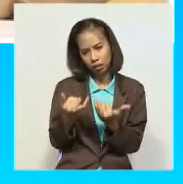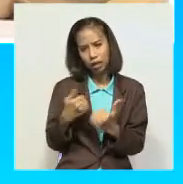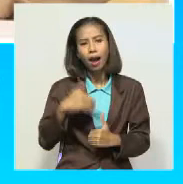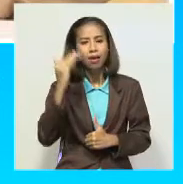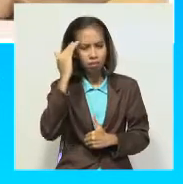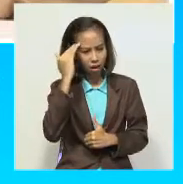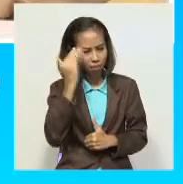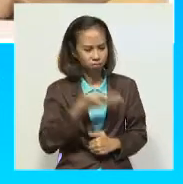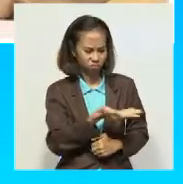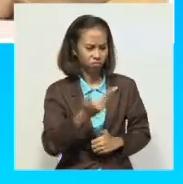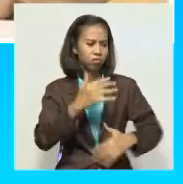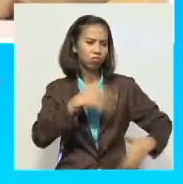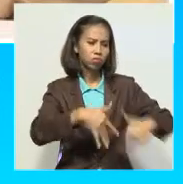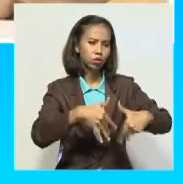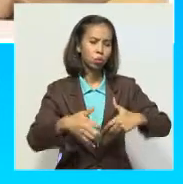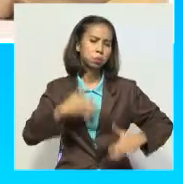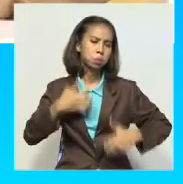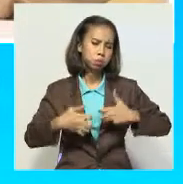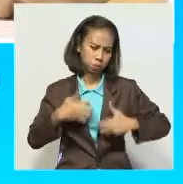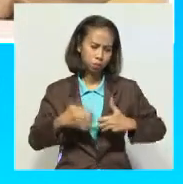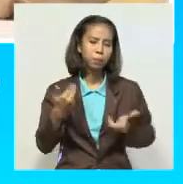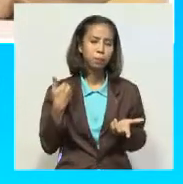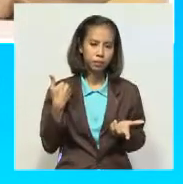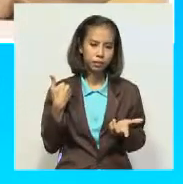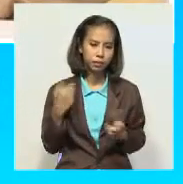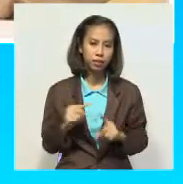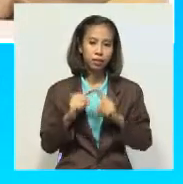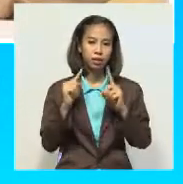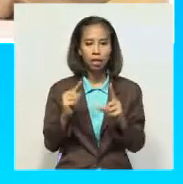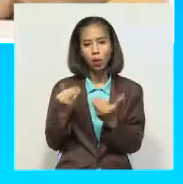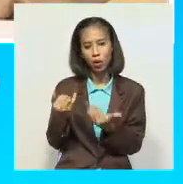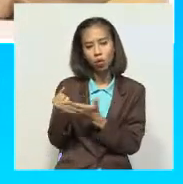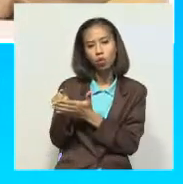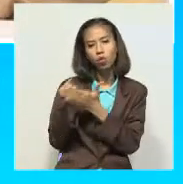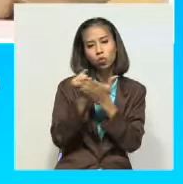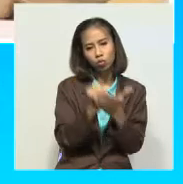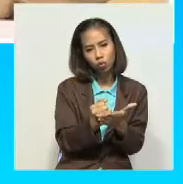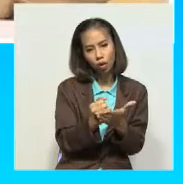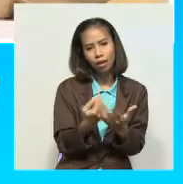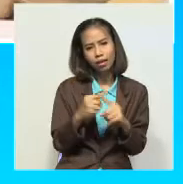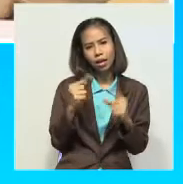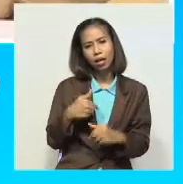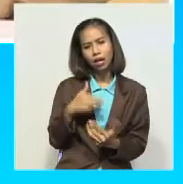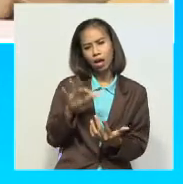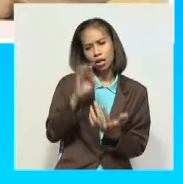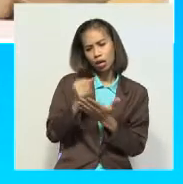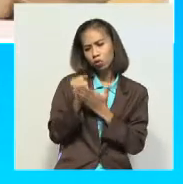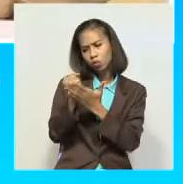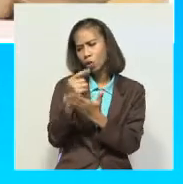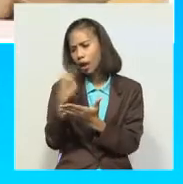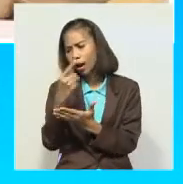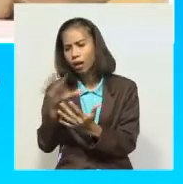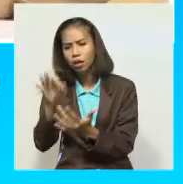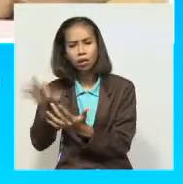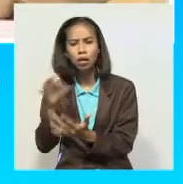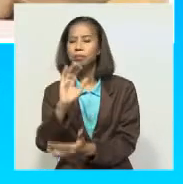ามีความเดือดร้อนแต่นั้นมันเป็นการที่จะช่วยกับให้เกิดผลกระทบเราก็ไม่ได้ว่าเลือกช่วยใครอะไรนะคะคงเข้า